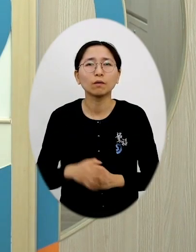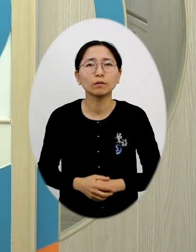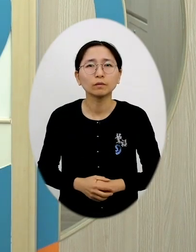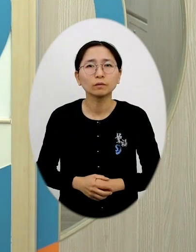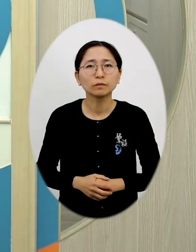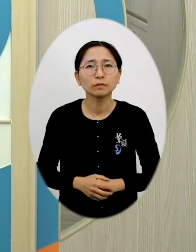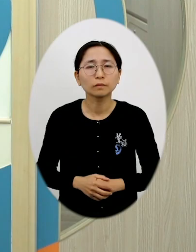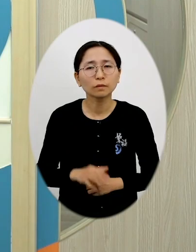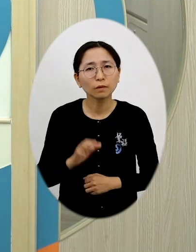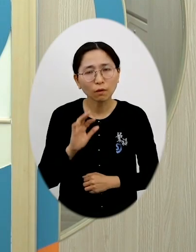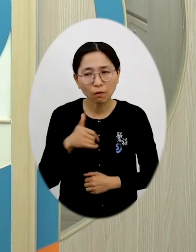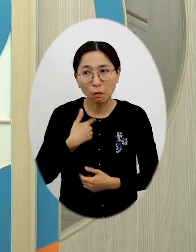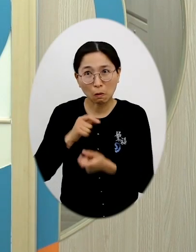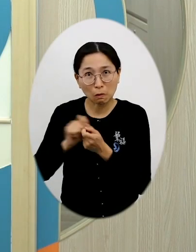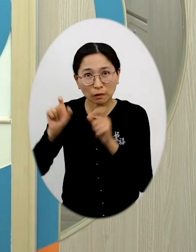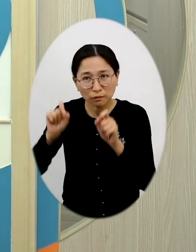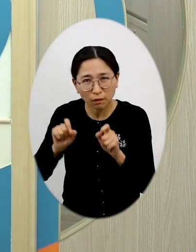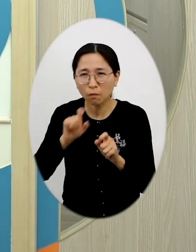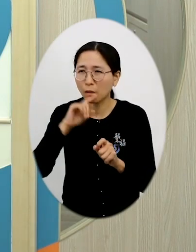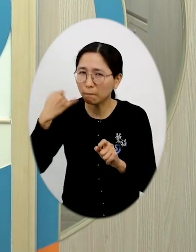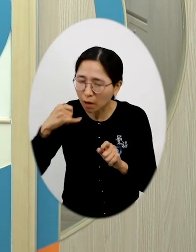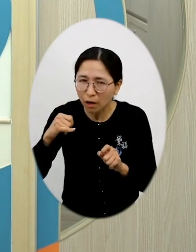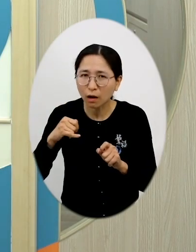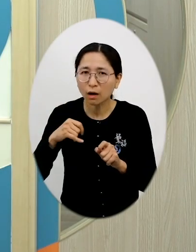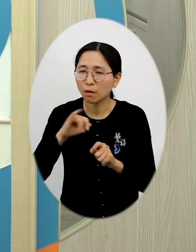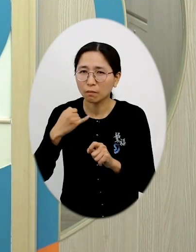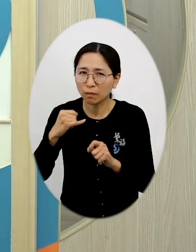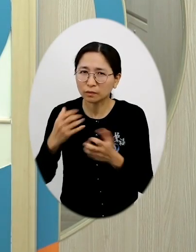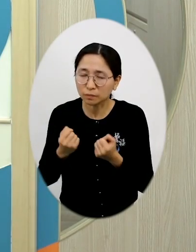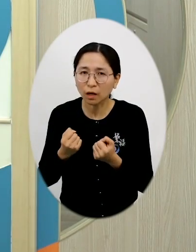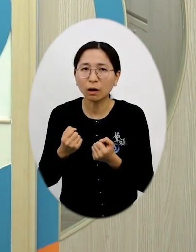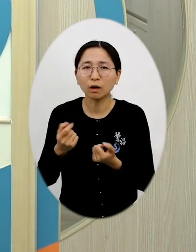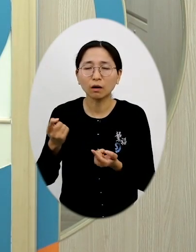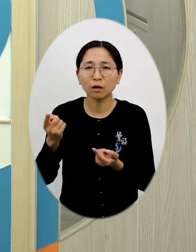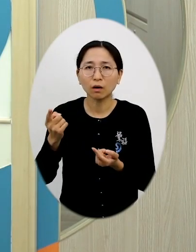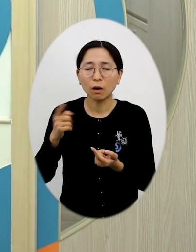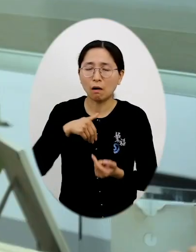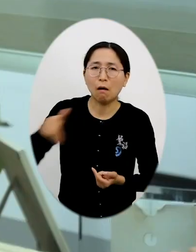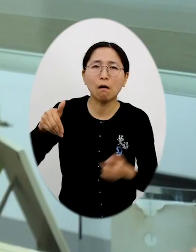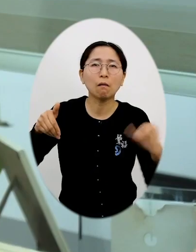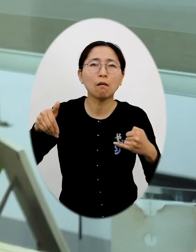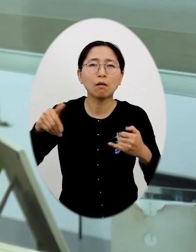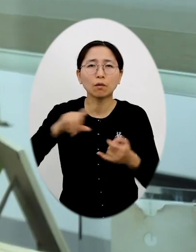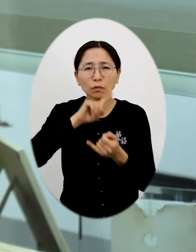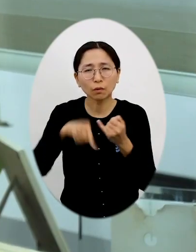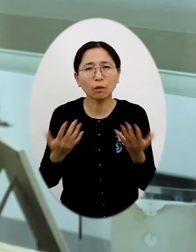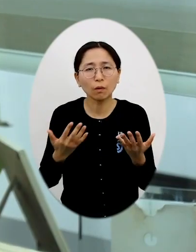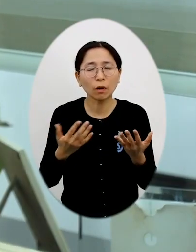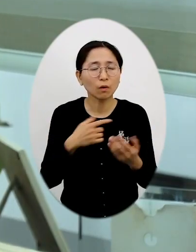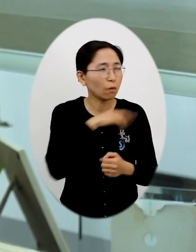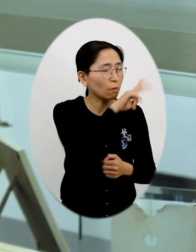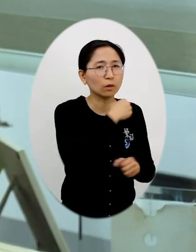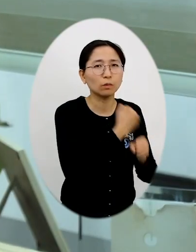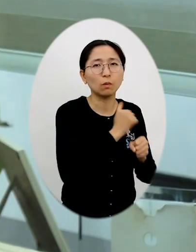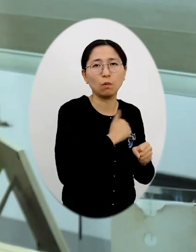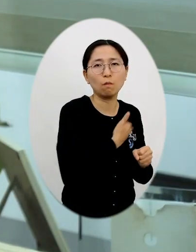成他們家人一樣啦。就算我說了很多次說不可以的，我們不可以這樣做的，都拒絕不了。到最後呢，唯